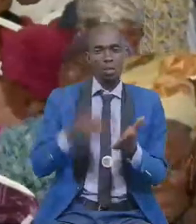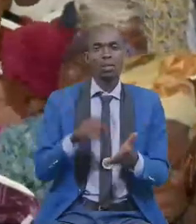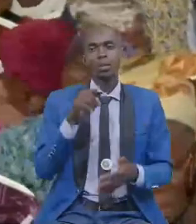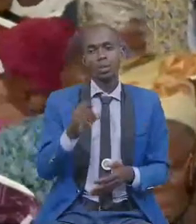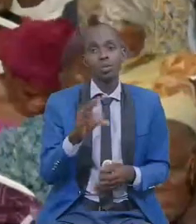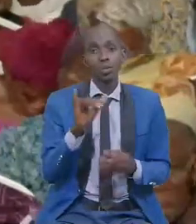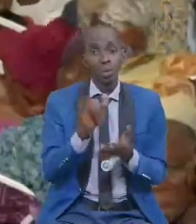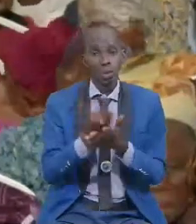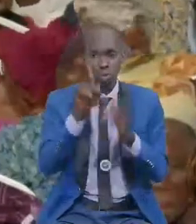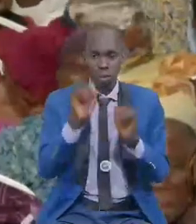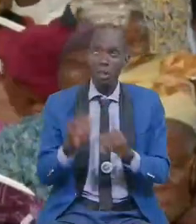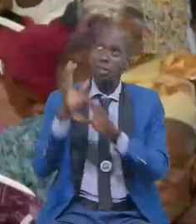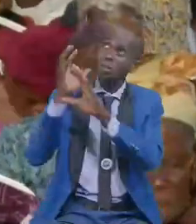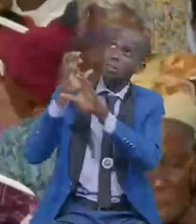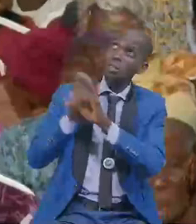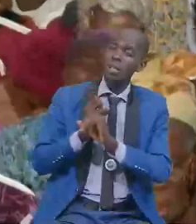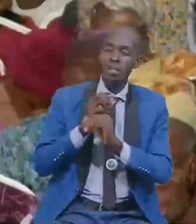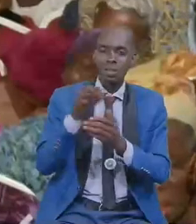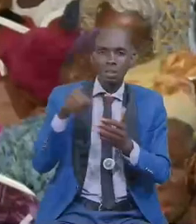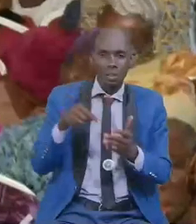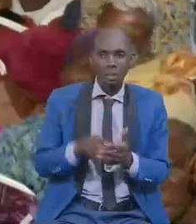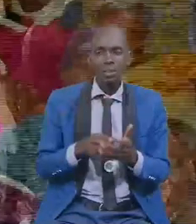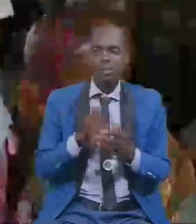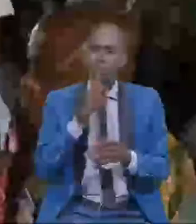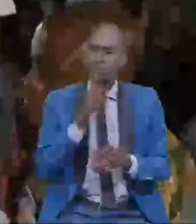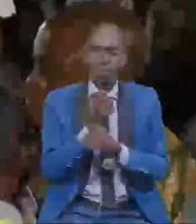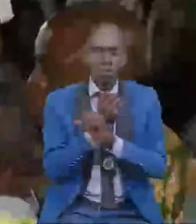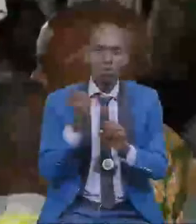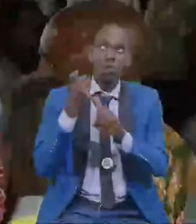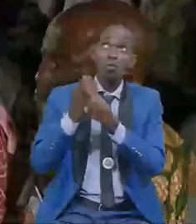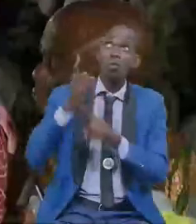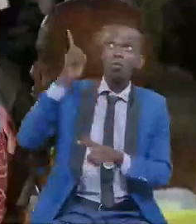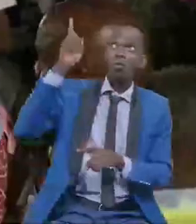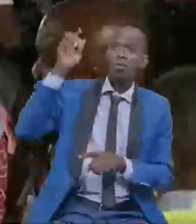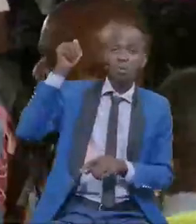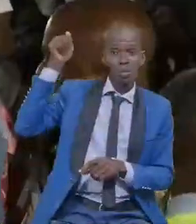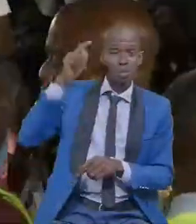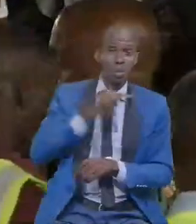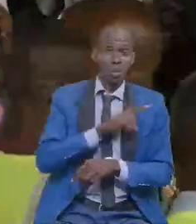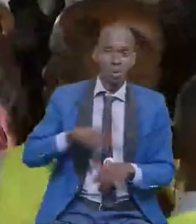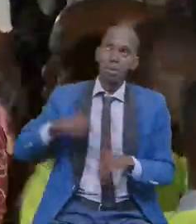Pour que tu puisses avoir ce salut authentique de la part du Seigneur lui-même.